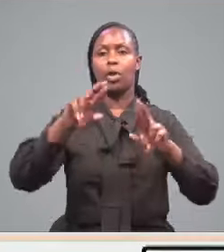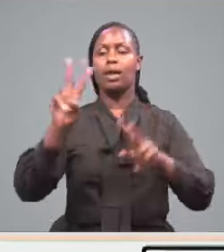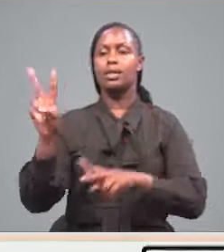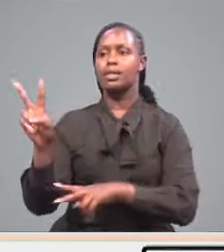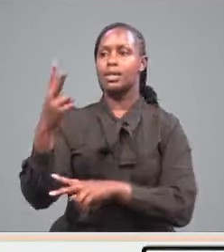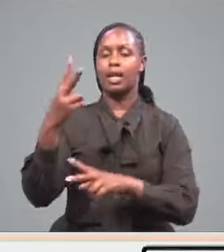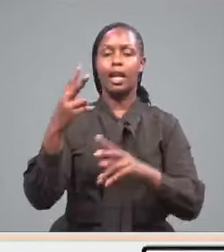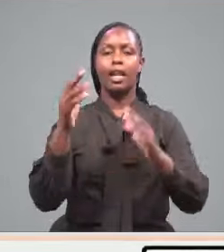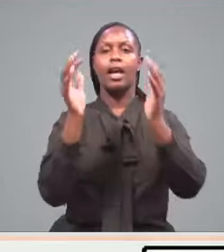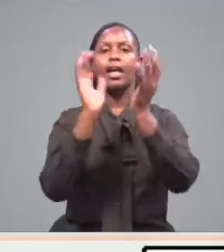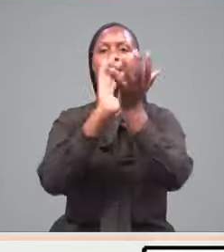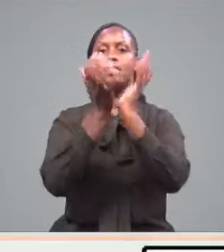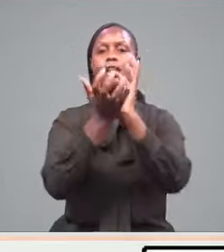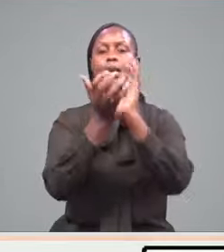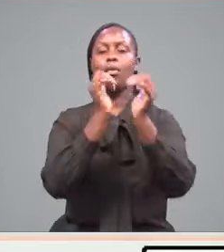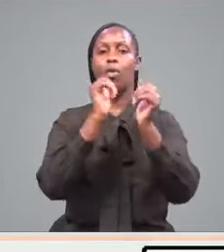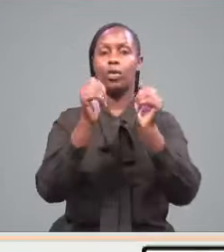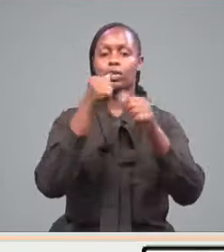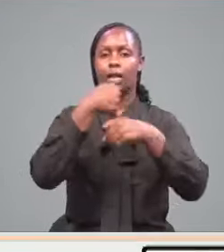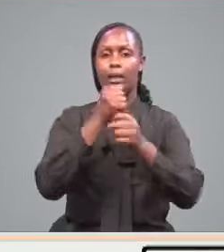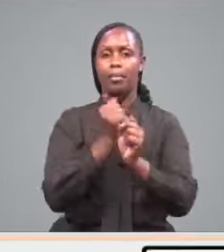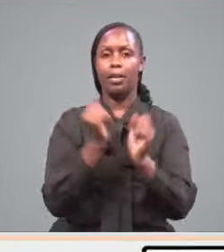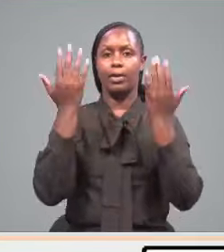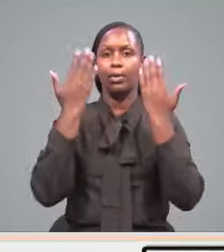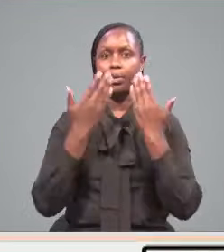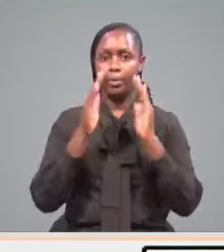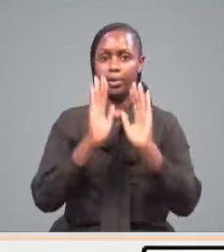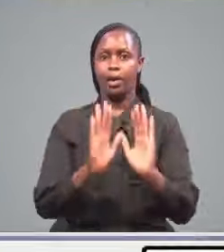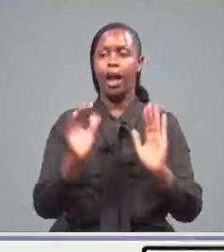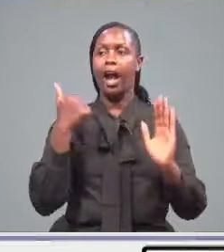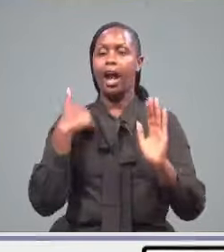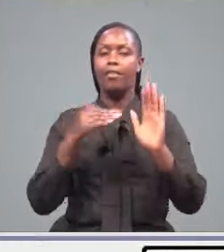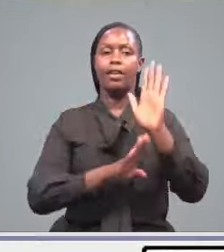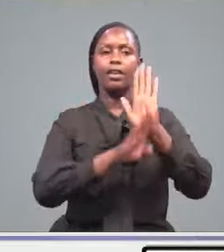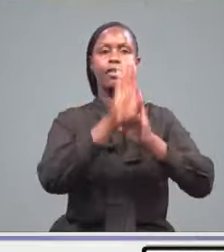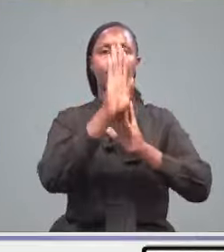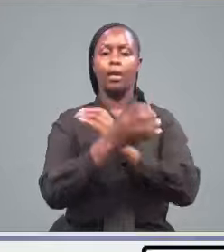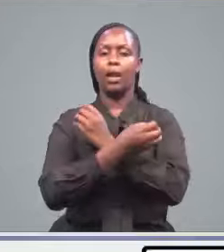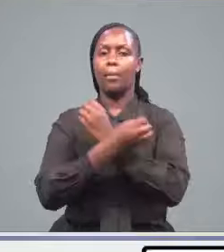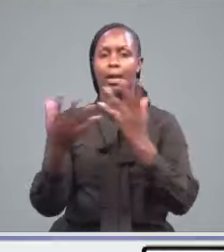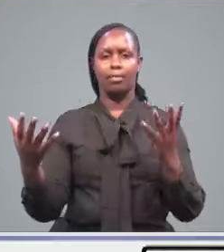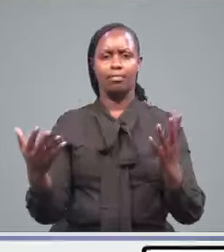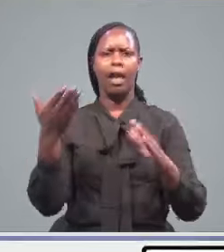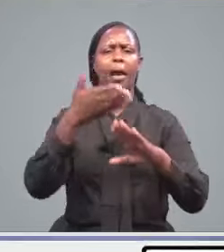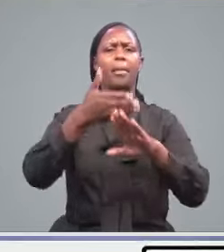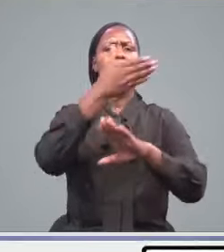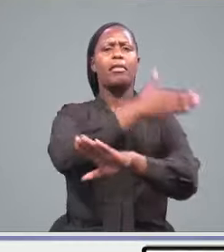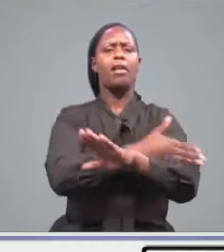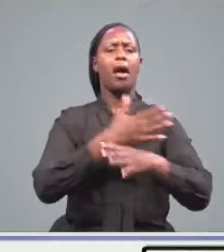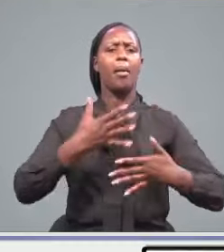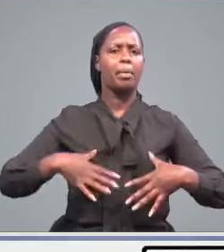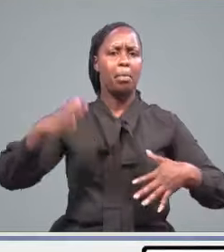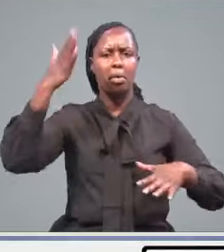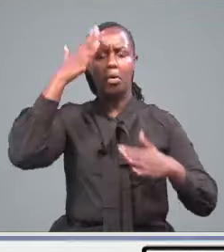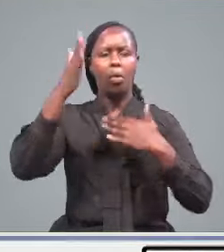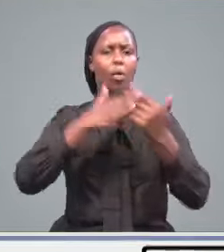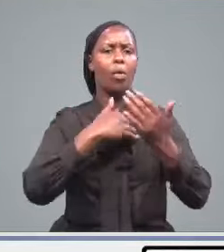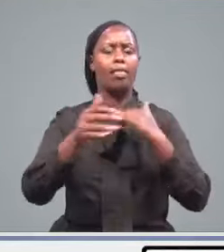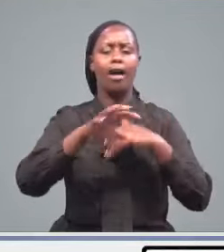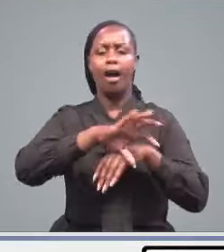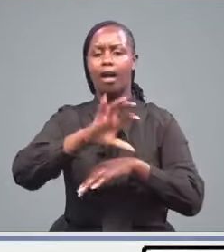ambacho kimeweza kuwekwa hapa. Kimeleta maendeleo mengi. Tulikuwa hatujulikani huku Kwale kama kuna Kwale, lakini